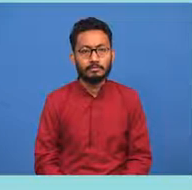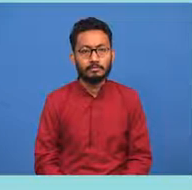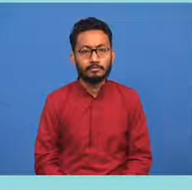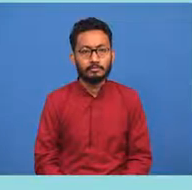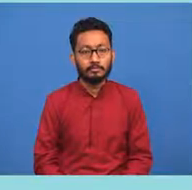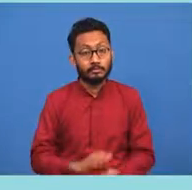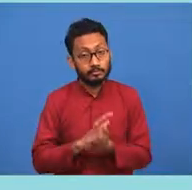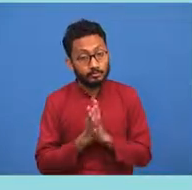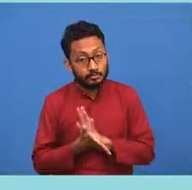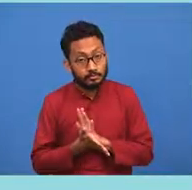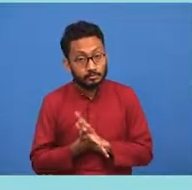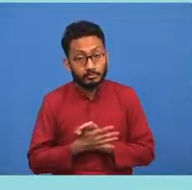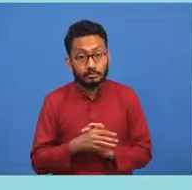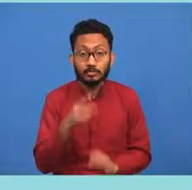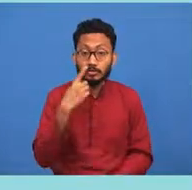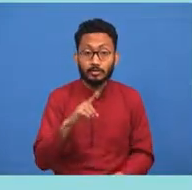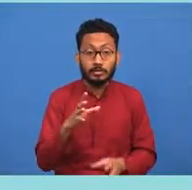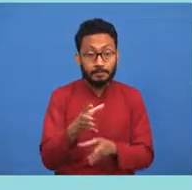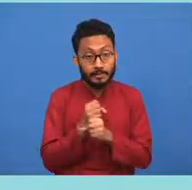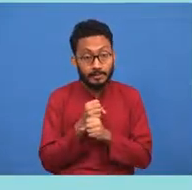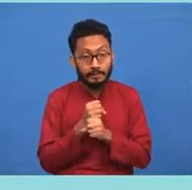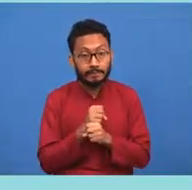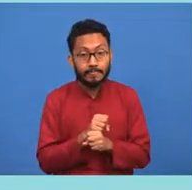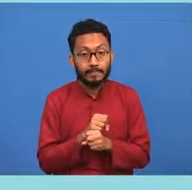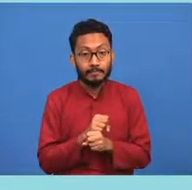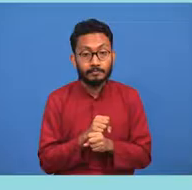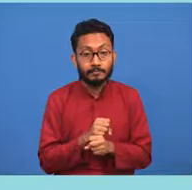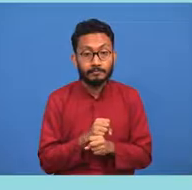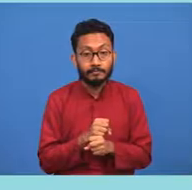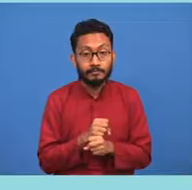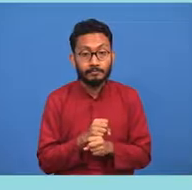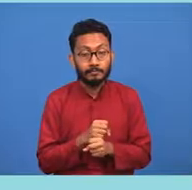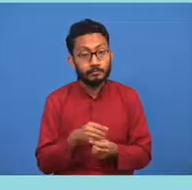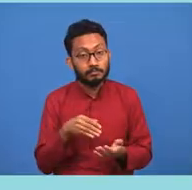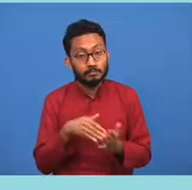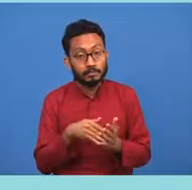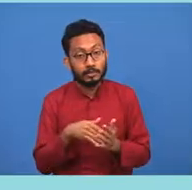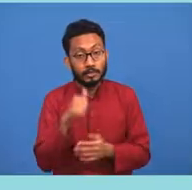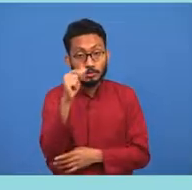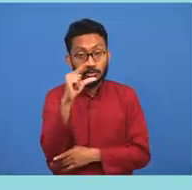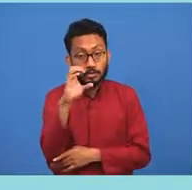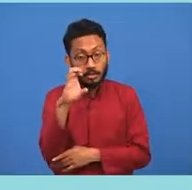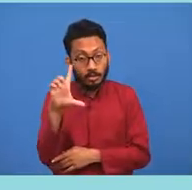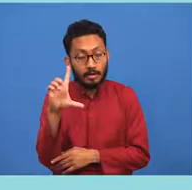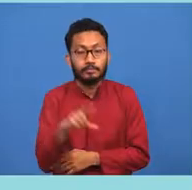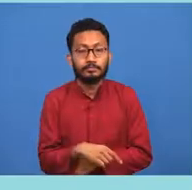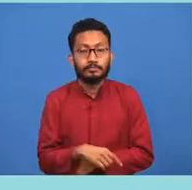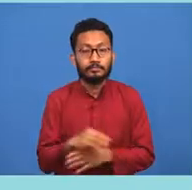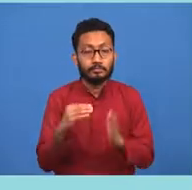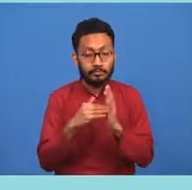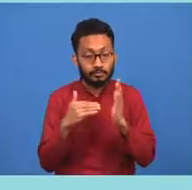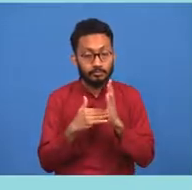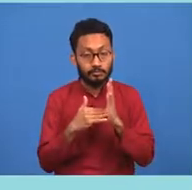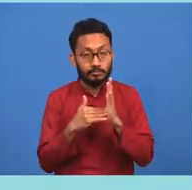Jadi, untuk mendapatkan bilangan mol argentum klorida AgCl, bilangan mol